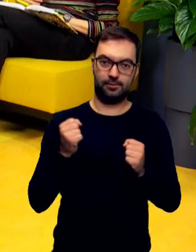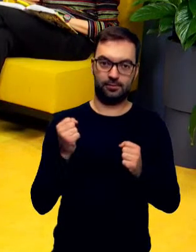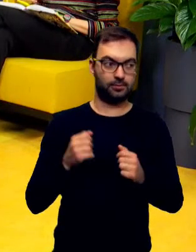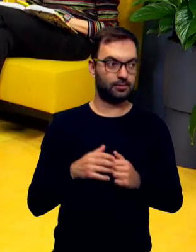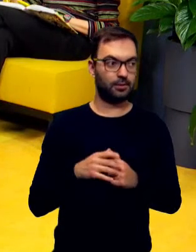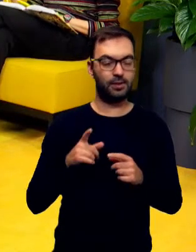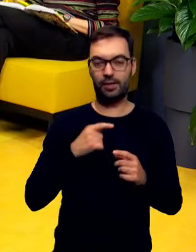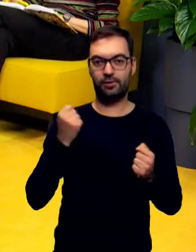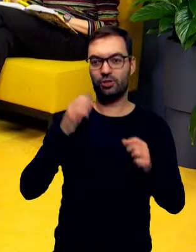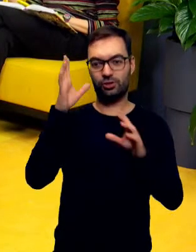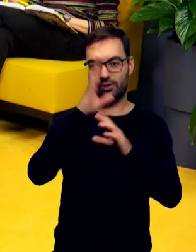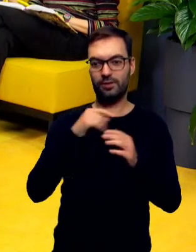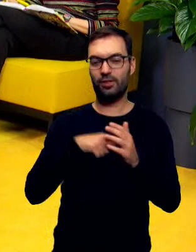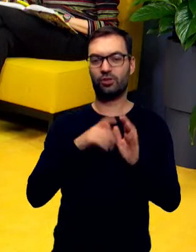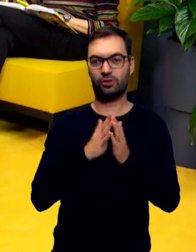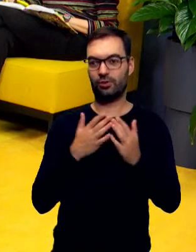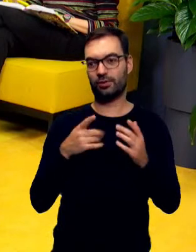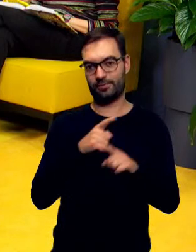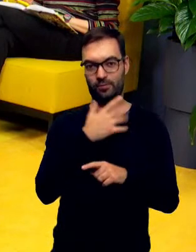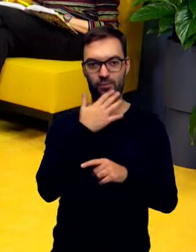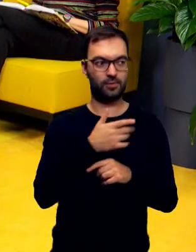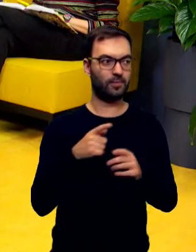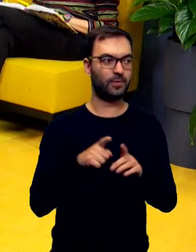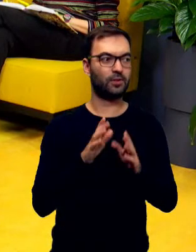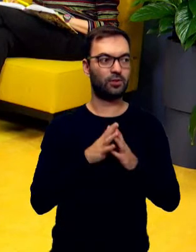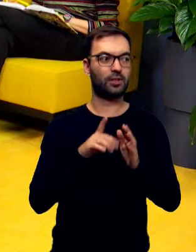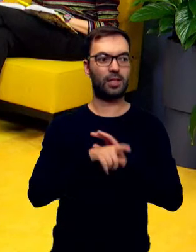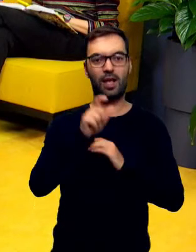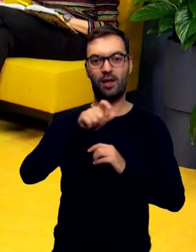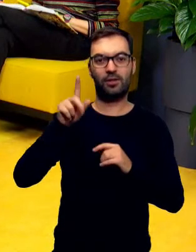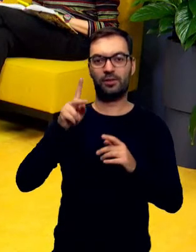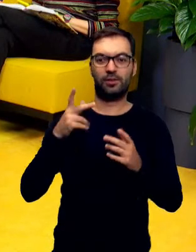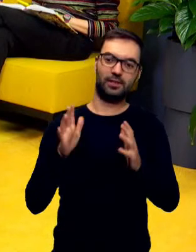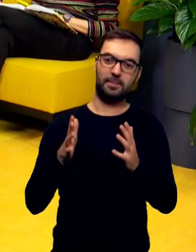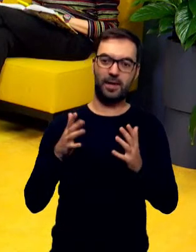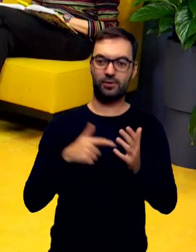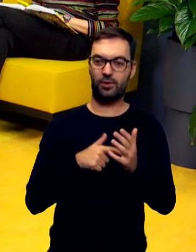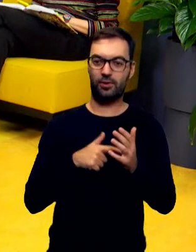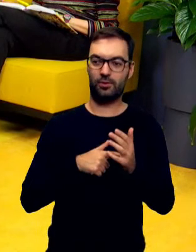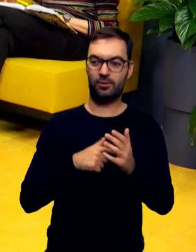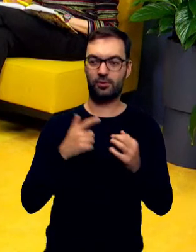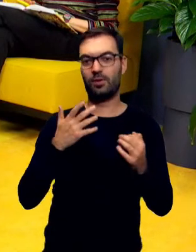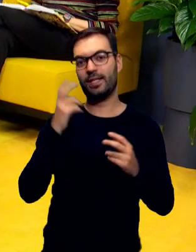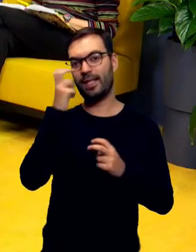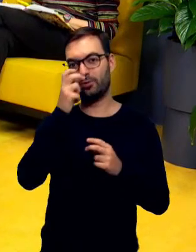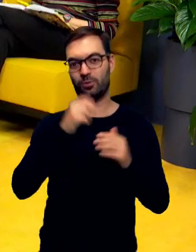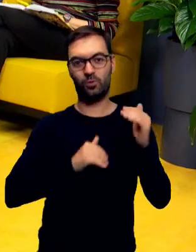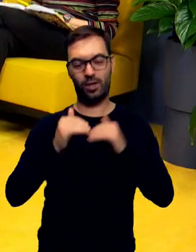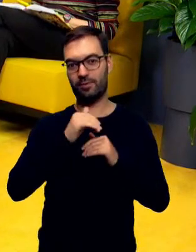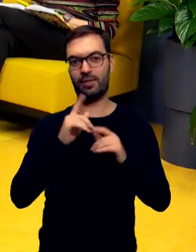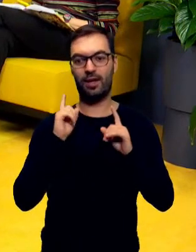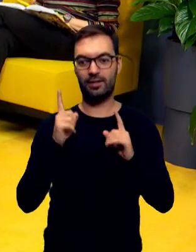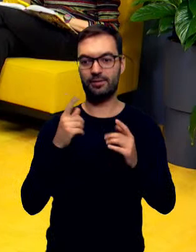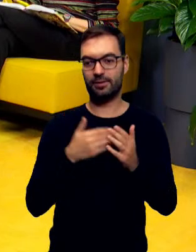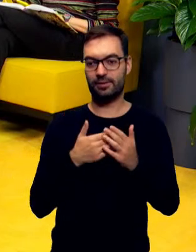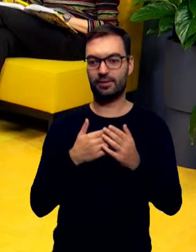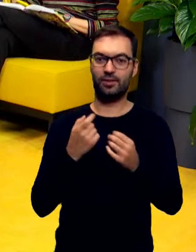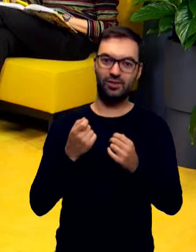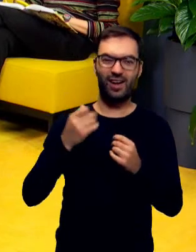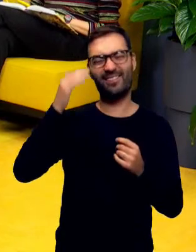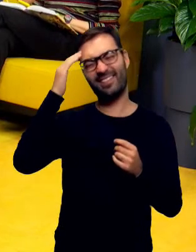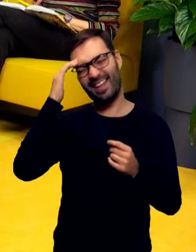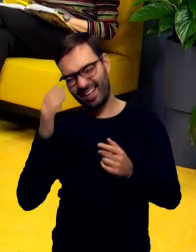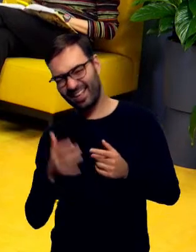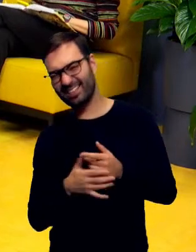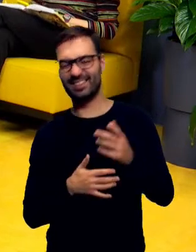Szacunek, bo to jest książka, tak jak pani powiedziała, też dla tych osób, które niekoniecznie się aż tak mocno interesują górami i tak trochę